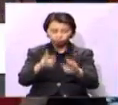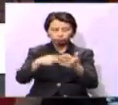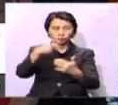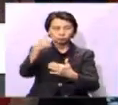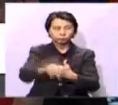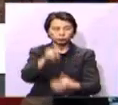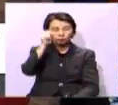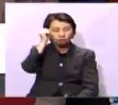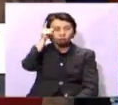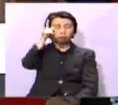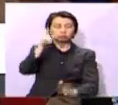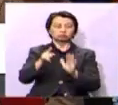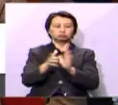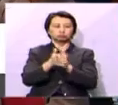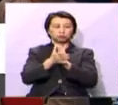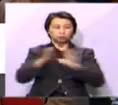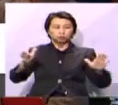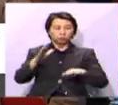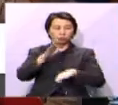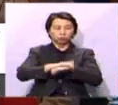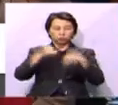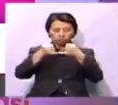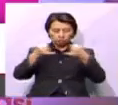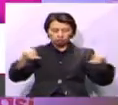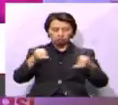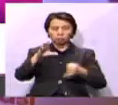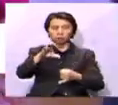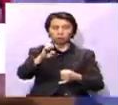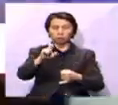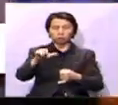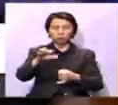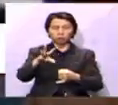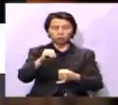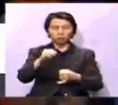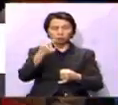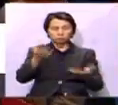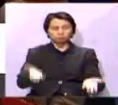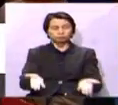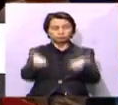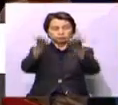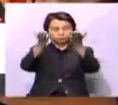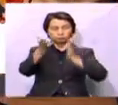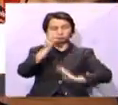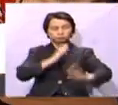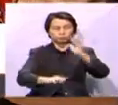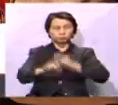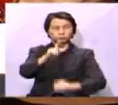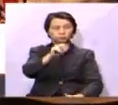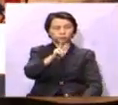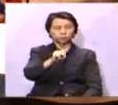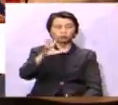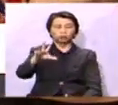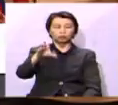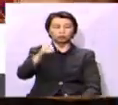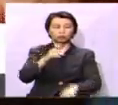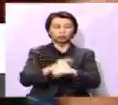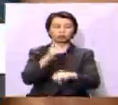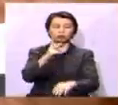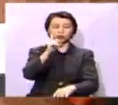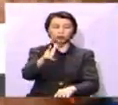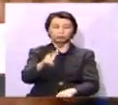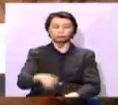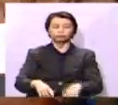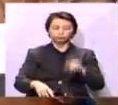program kesedaran keselamatan dalam talian, Celcom mendukung aspirasi TN50 di ibu negara.